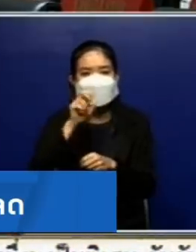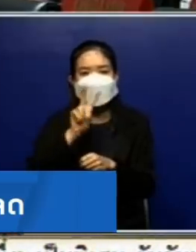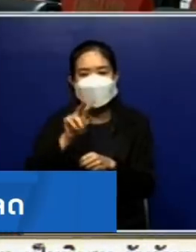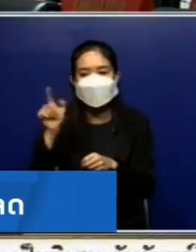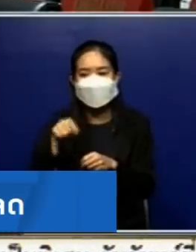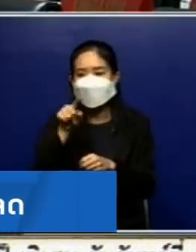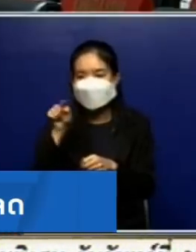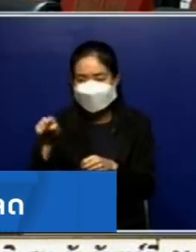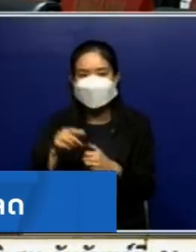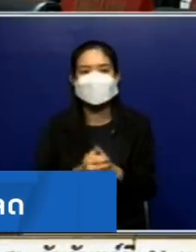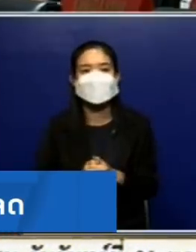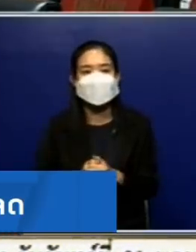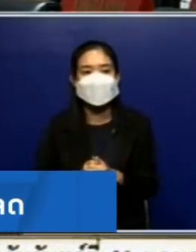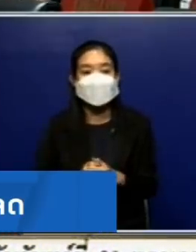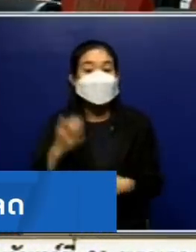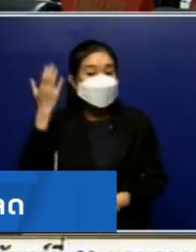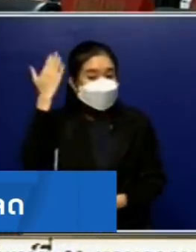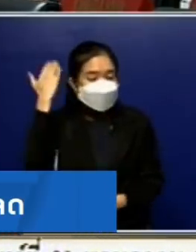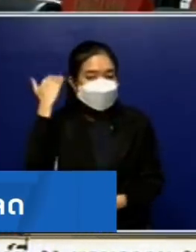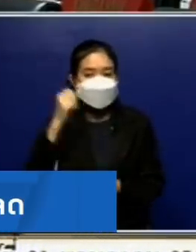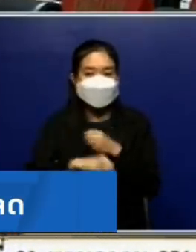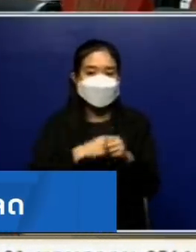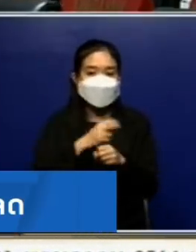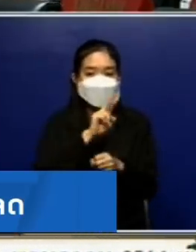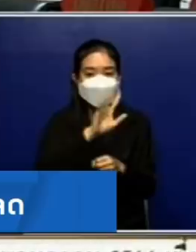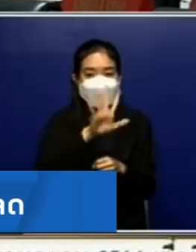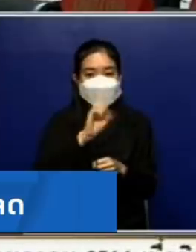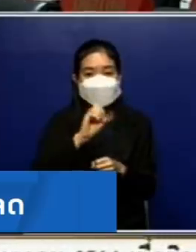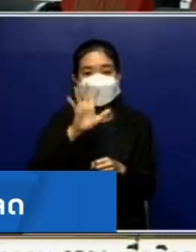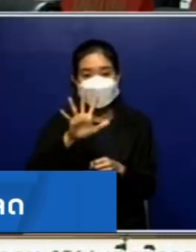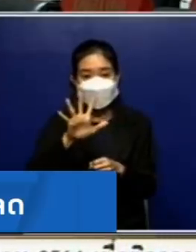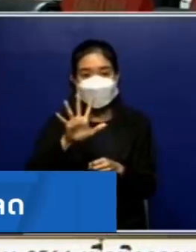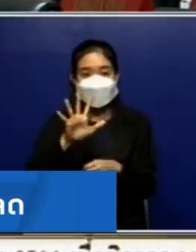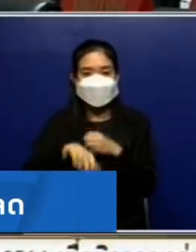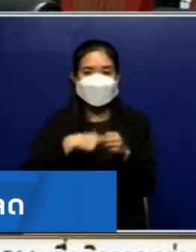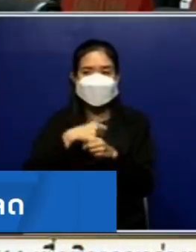บประมาณที่กรมนี้เคยได้รับเมื่อปี2555หรือเมื่อ10ปีที่แล้ว